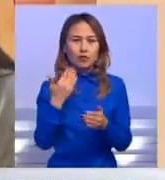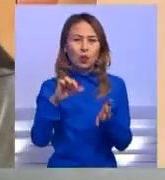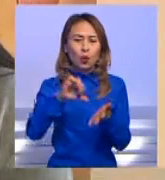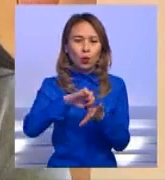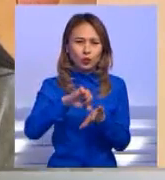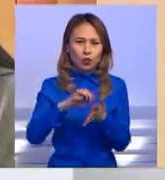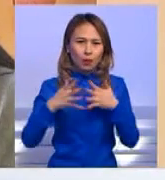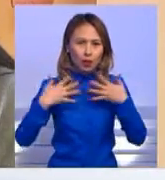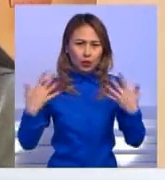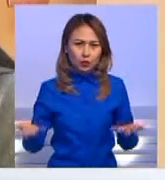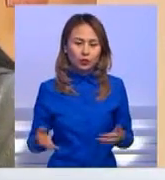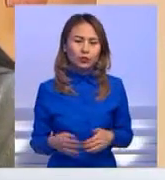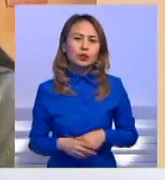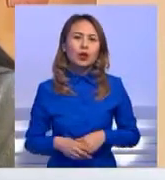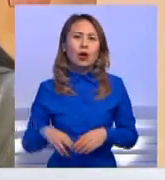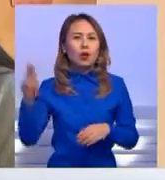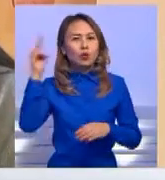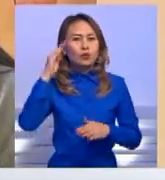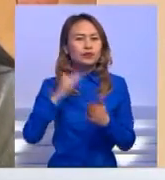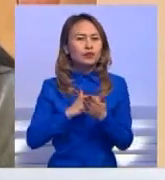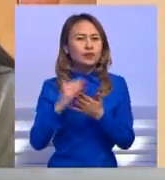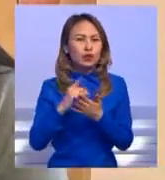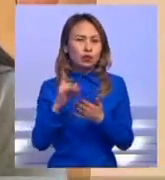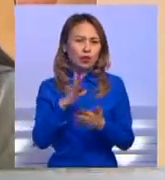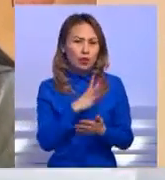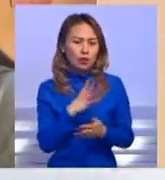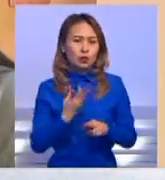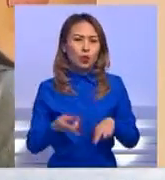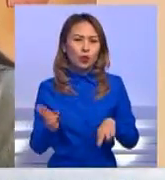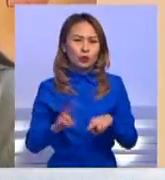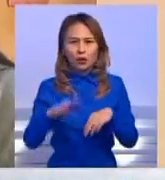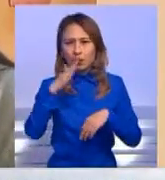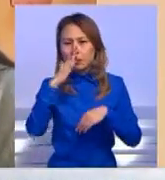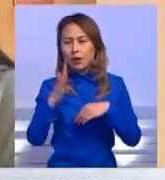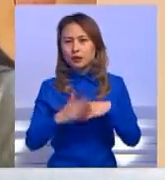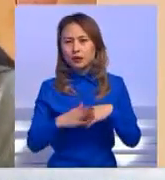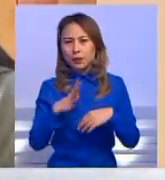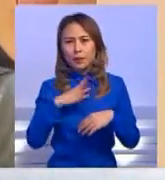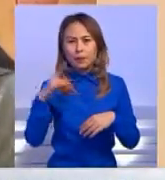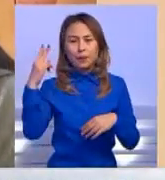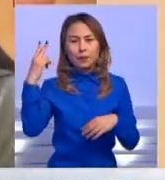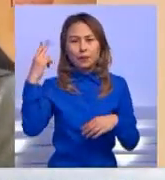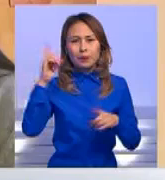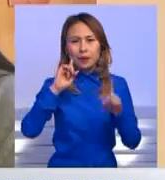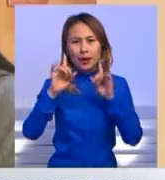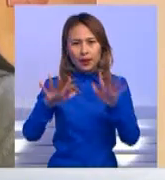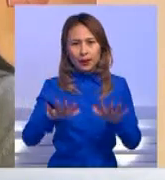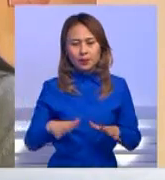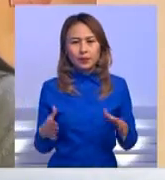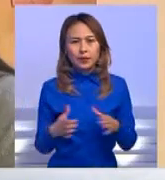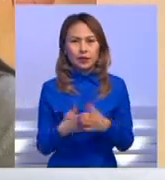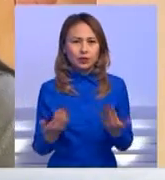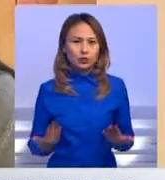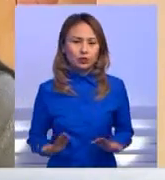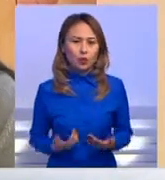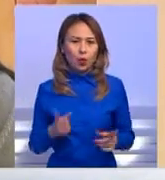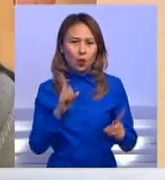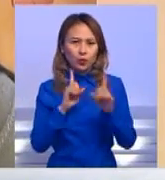жатыр жоғарғы білім алу үшін. Яғни осы жақында парламенттік